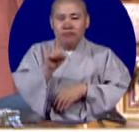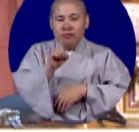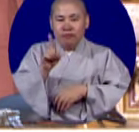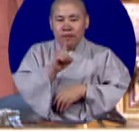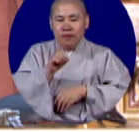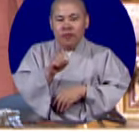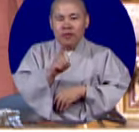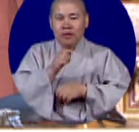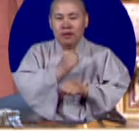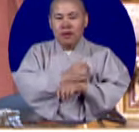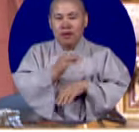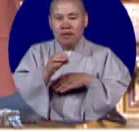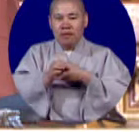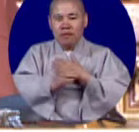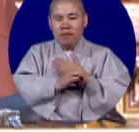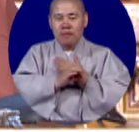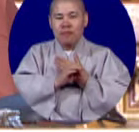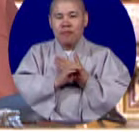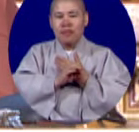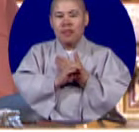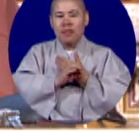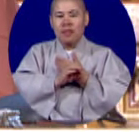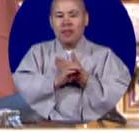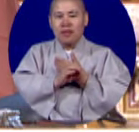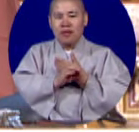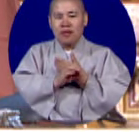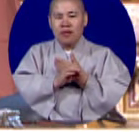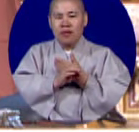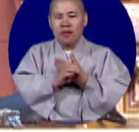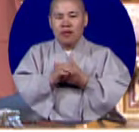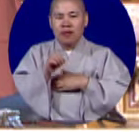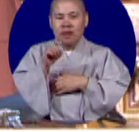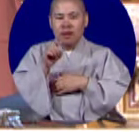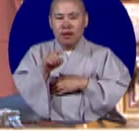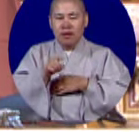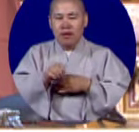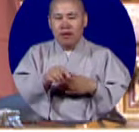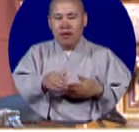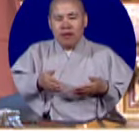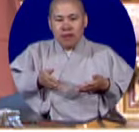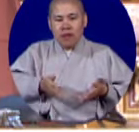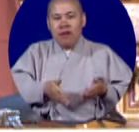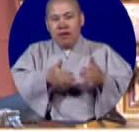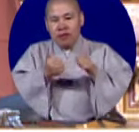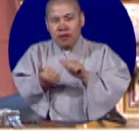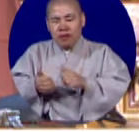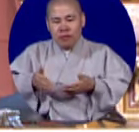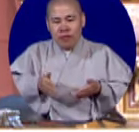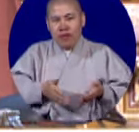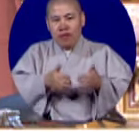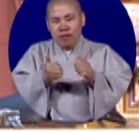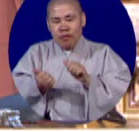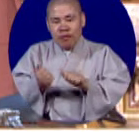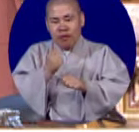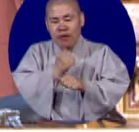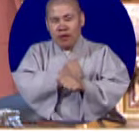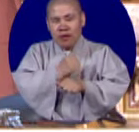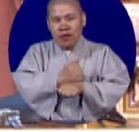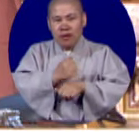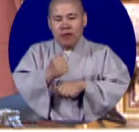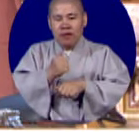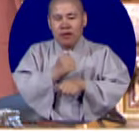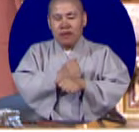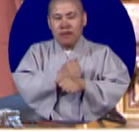하면 그런 말이 있어요. 이 낳다 죽고 하는 게 그게 생멸법인데